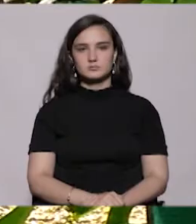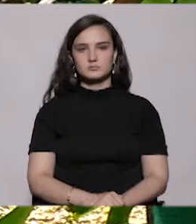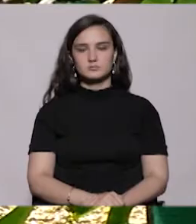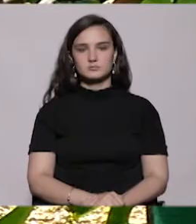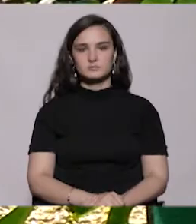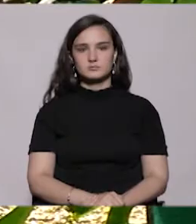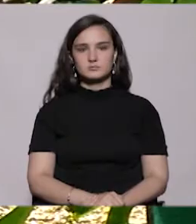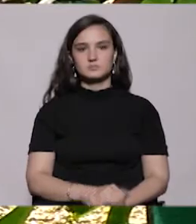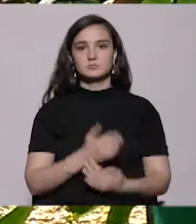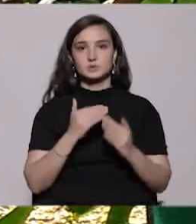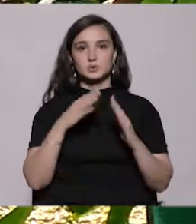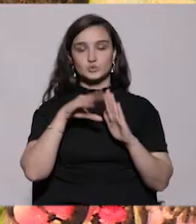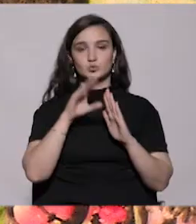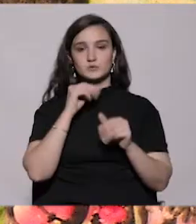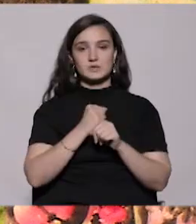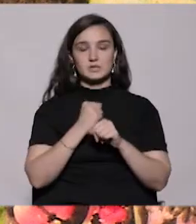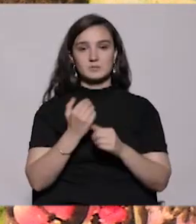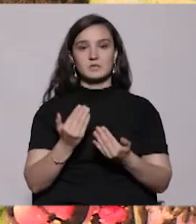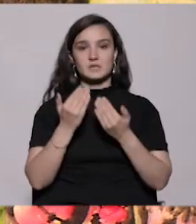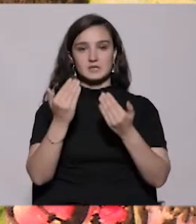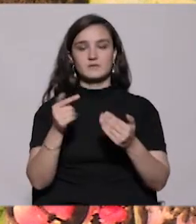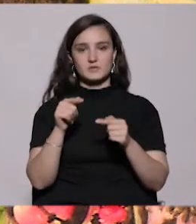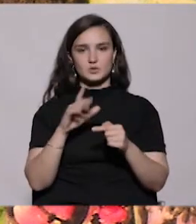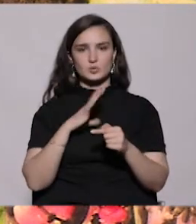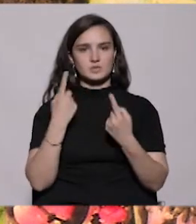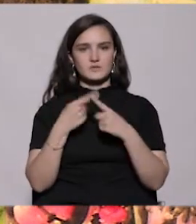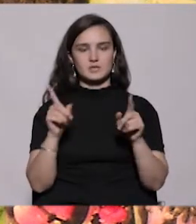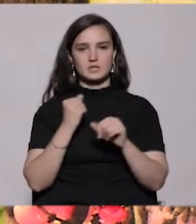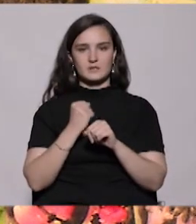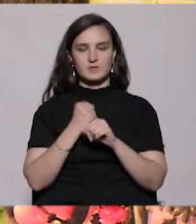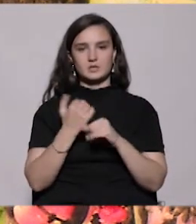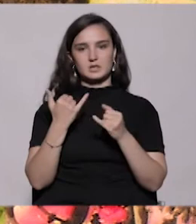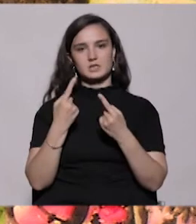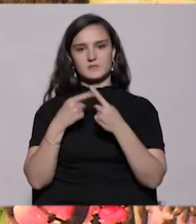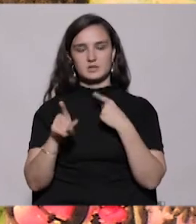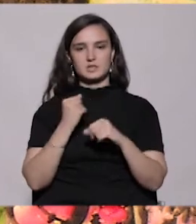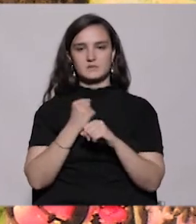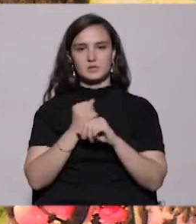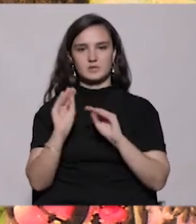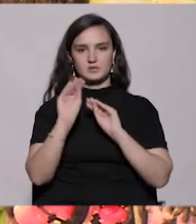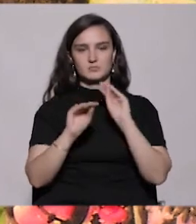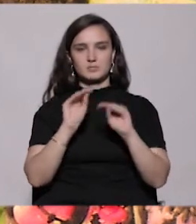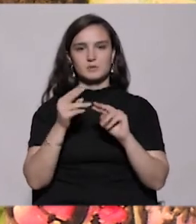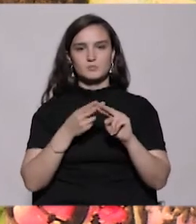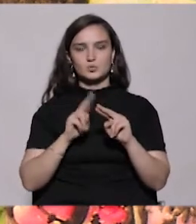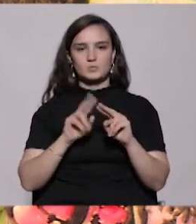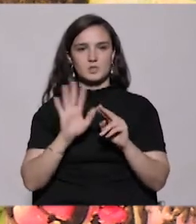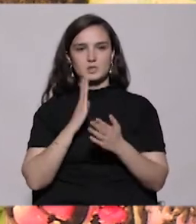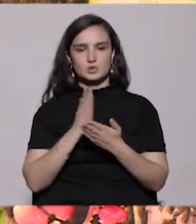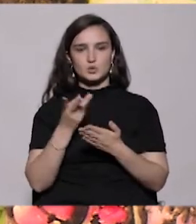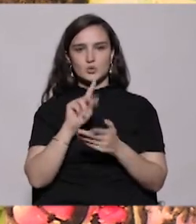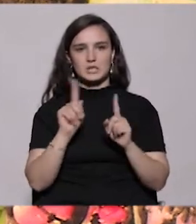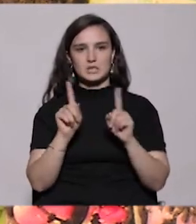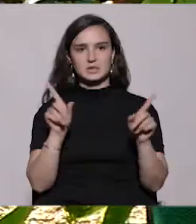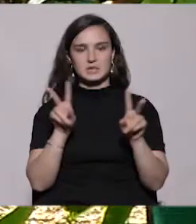მე სახში როცა ვაკეთებდი თქვენთვის ამ ნატურმორტს, სხვანაირად გავაკეთე. ეხა სხვანაირს ვაკეთებ. ამიტომ არ არის ორი